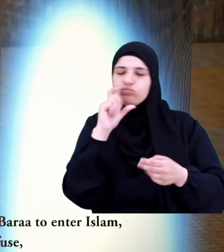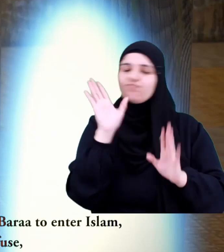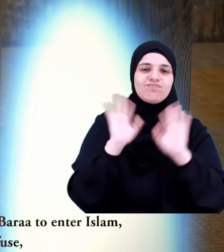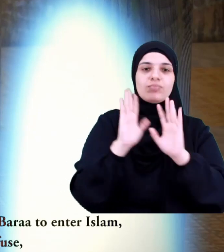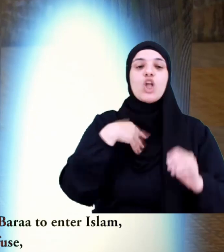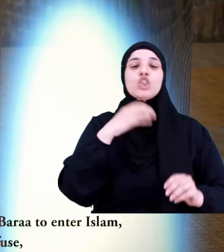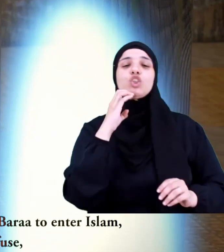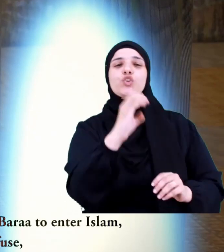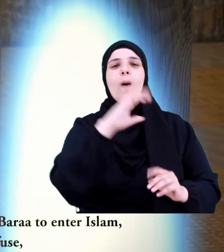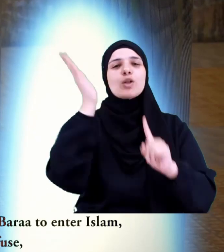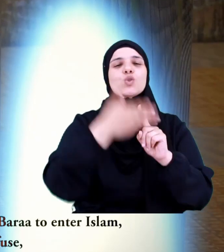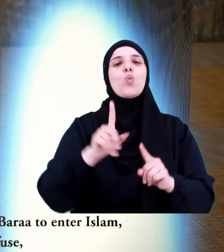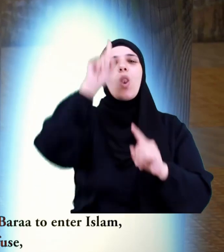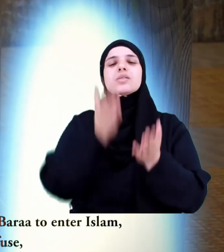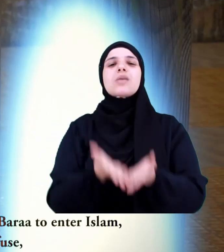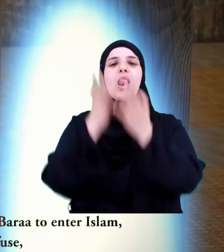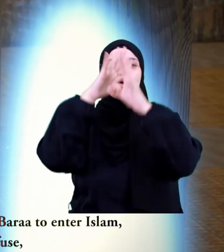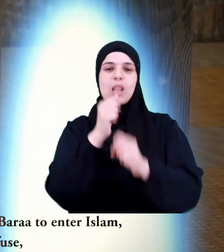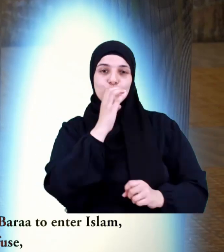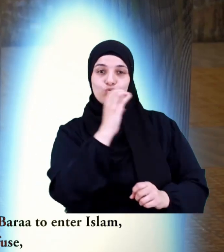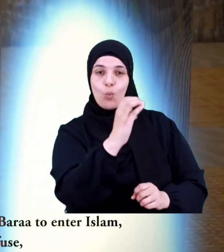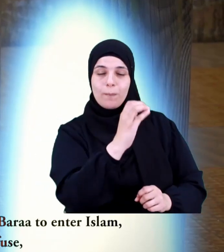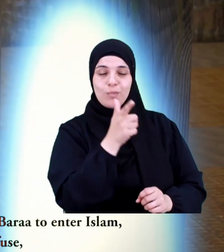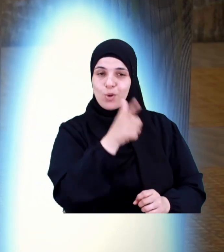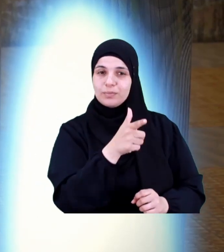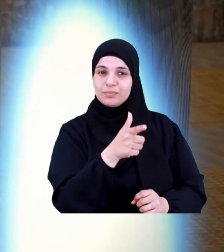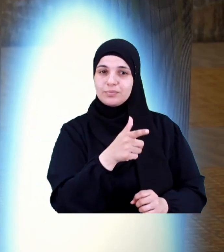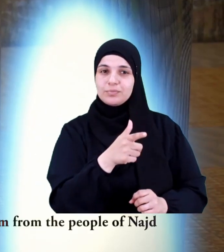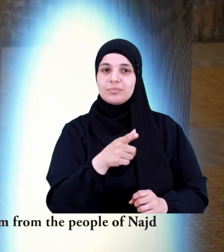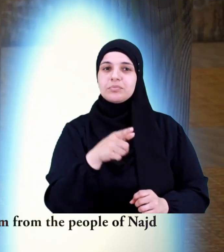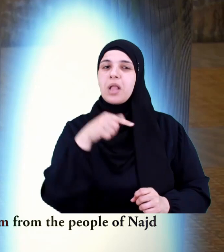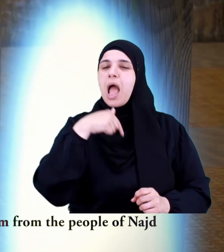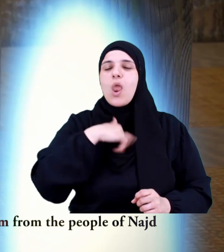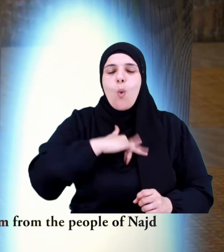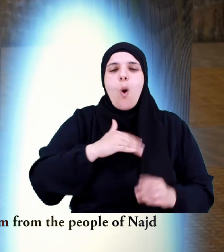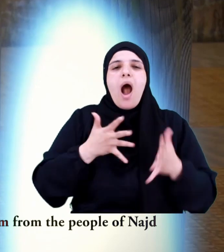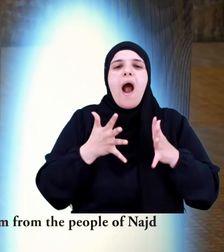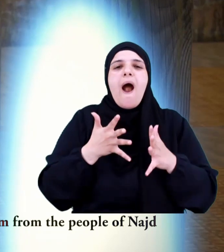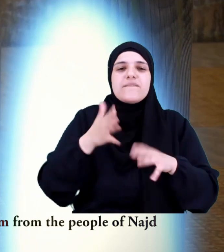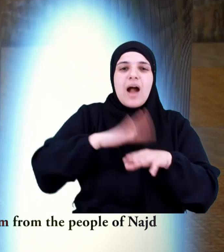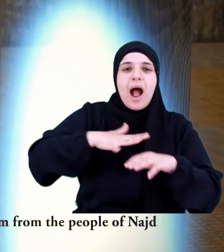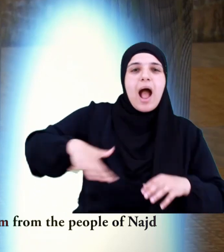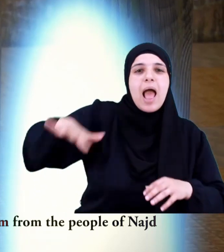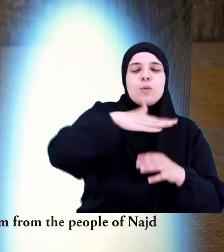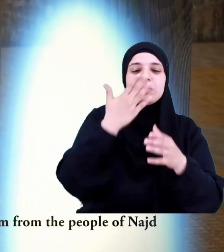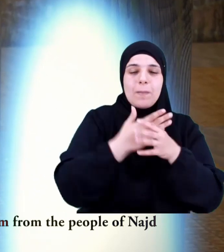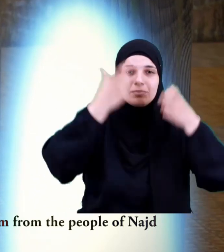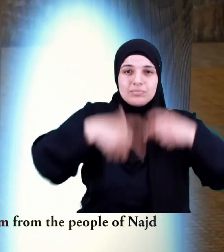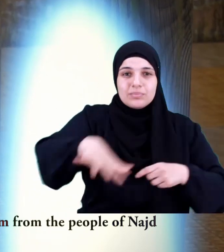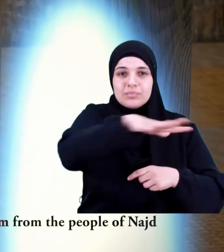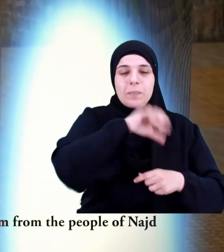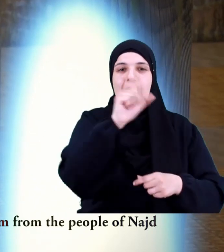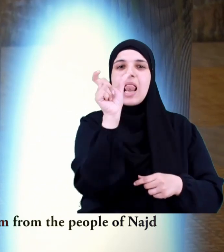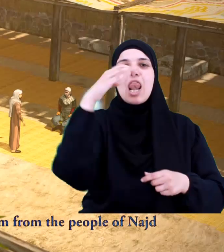يرفض، فأجابه رسول الله صلى الله عليه وسلم: إني أخشى عليهم من